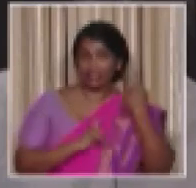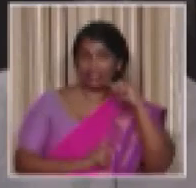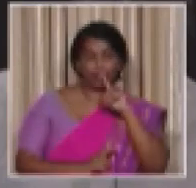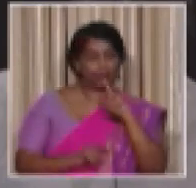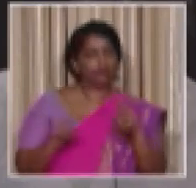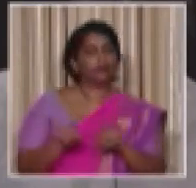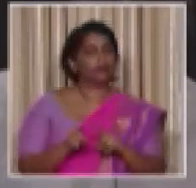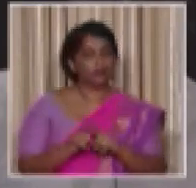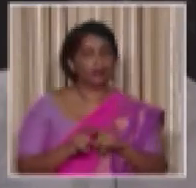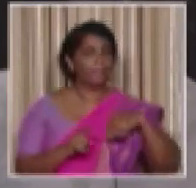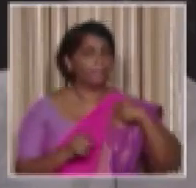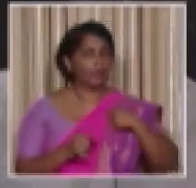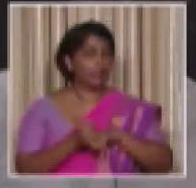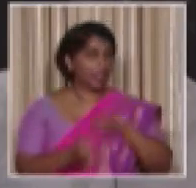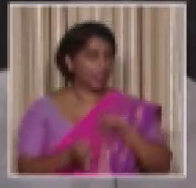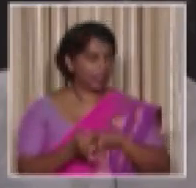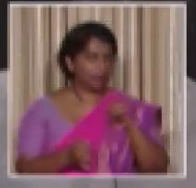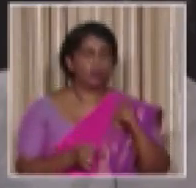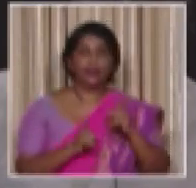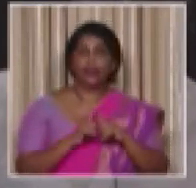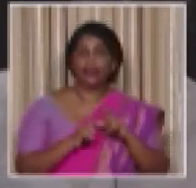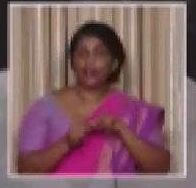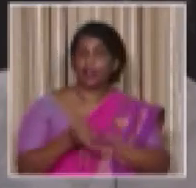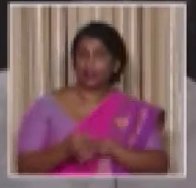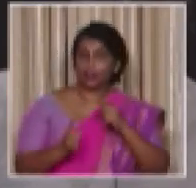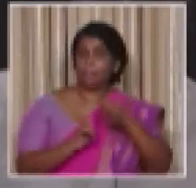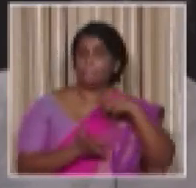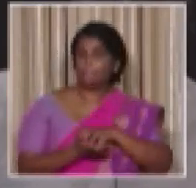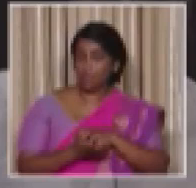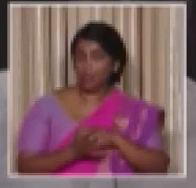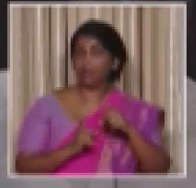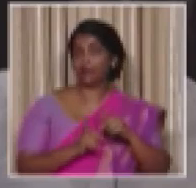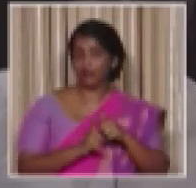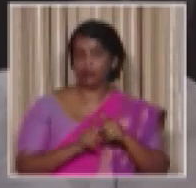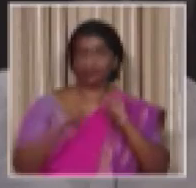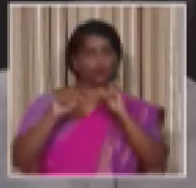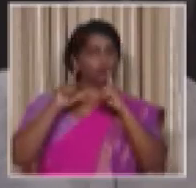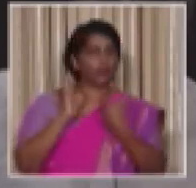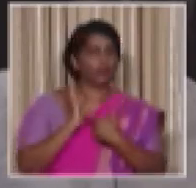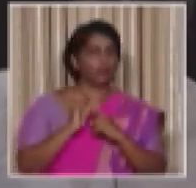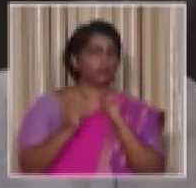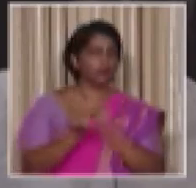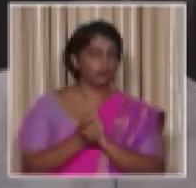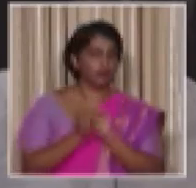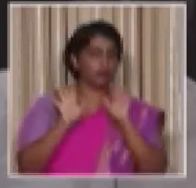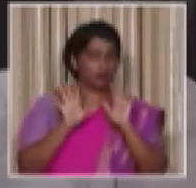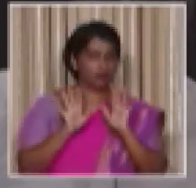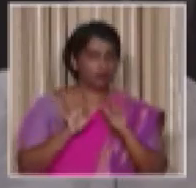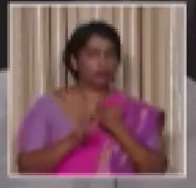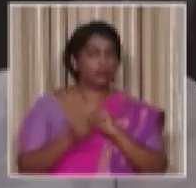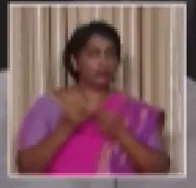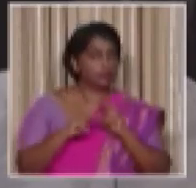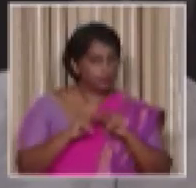කරපු හැටියට ප්‍රධාන ලේකම්වරුයි අධ්‍යාපන ලේකම්වරුයි පළාත් අධ්‍යක්ෂවරුයි මම සූම් තාක්ෂණේ මුණගැහෙනවා 9. එතකොට අනත් දින